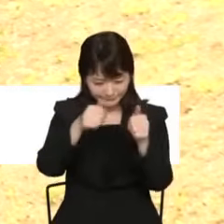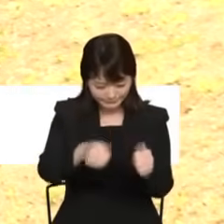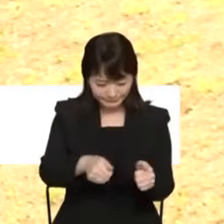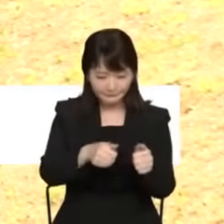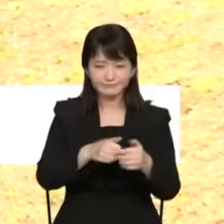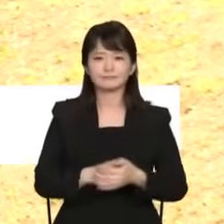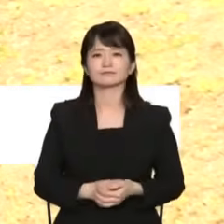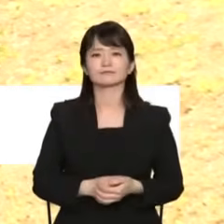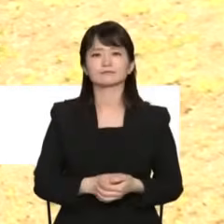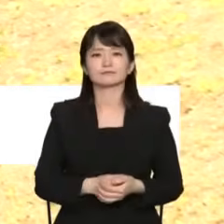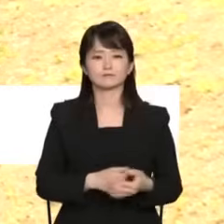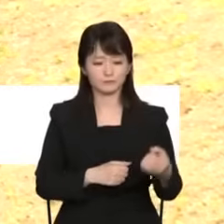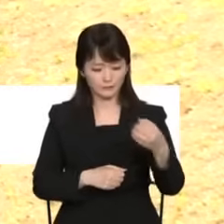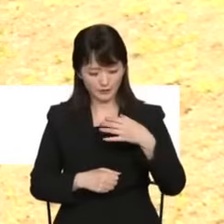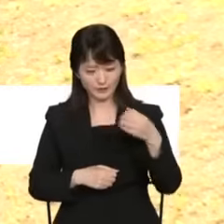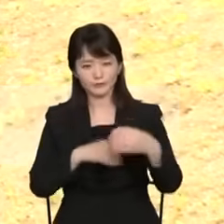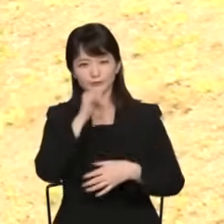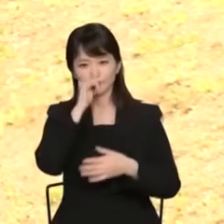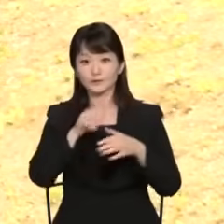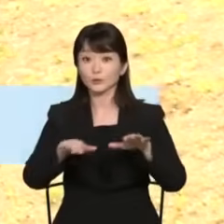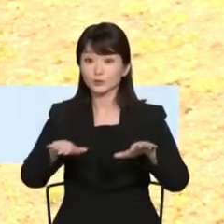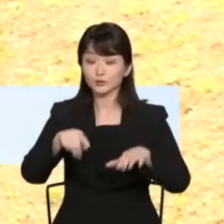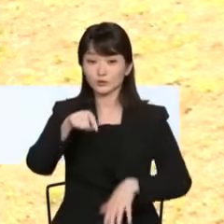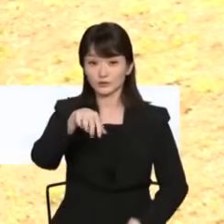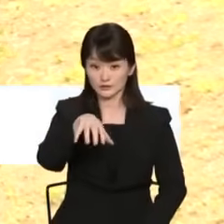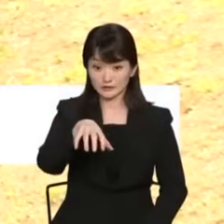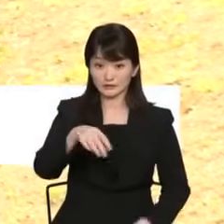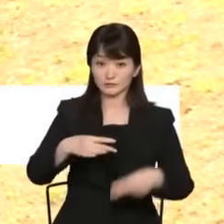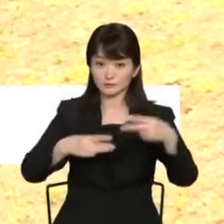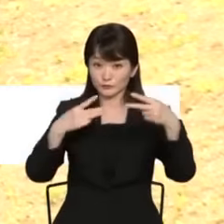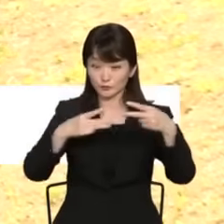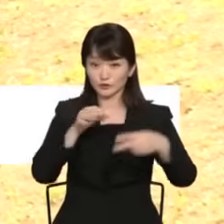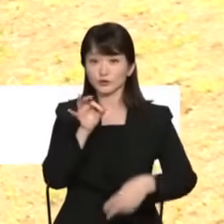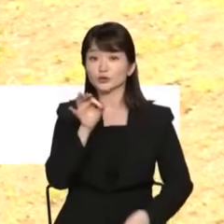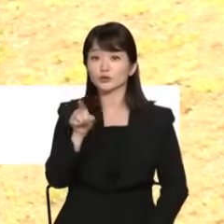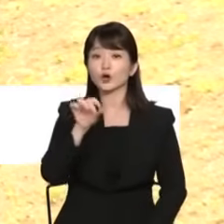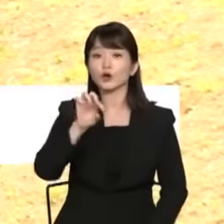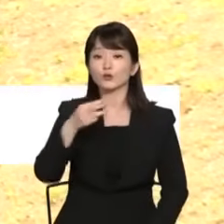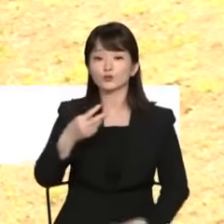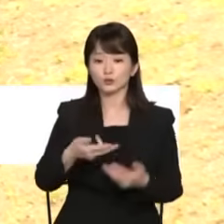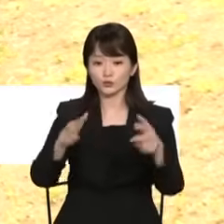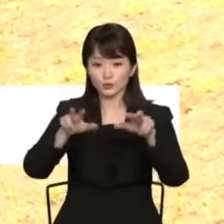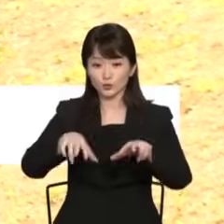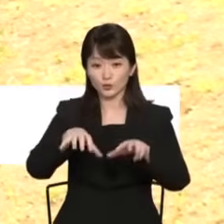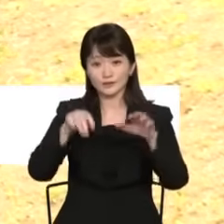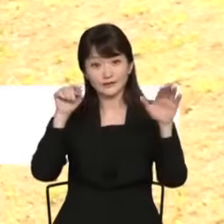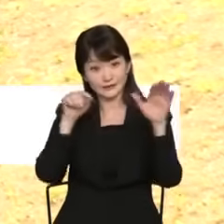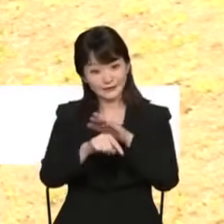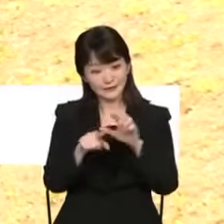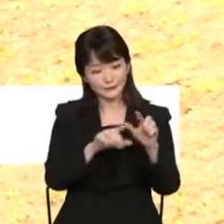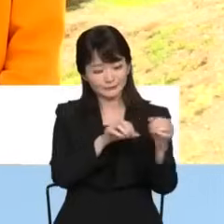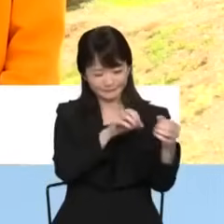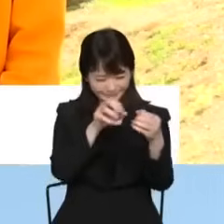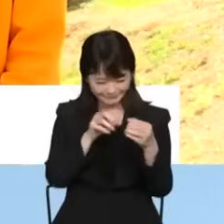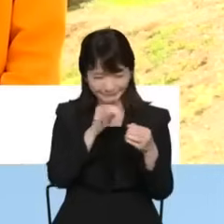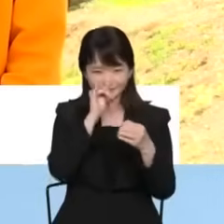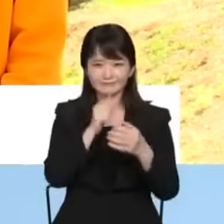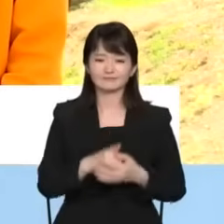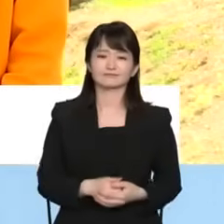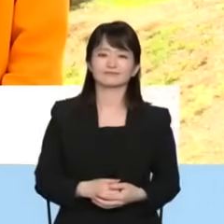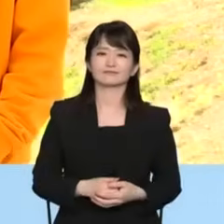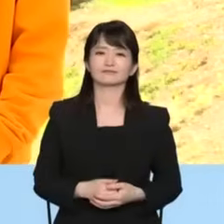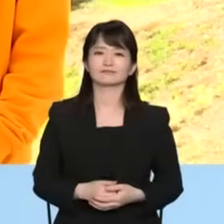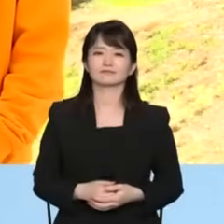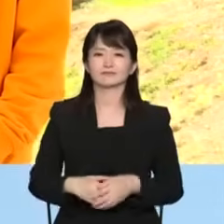주민들께서도 많은 피드백을 주고 계십니다. 오늘도 그래서 여기 동탄의 여울공원에 나와가지고 주민들과 대화를 나누고 있습니다. 네, 그동안